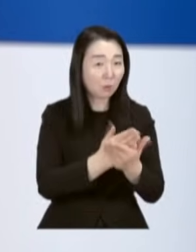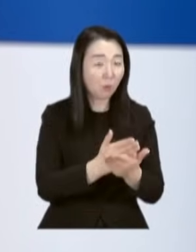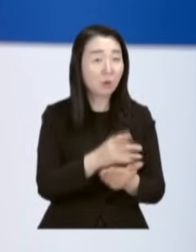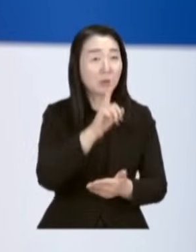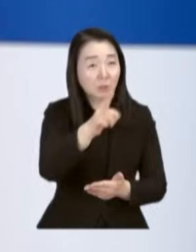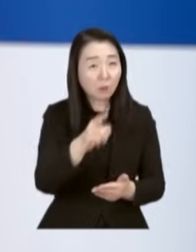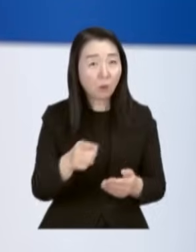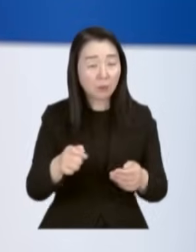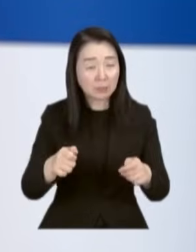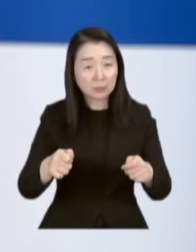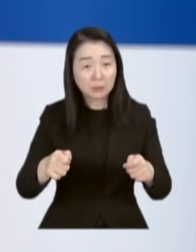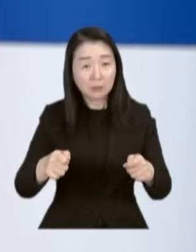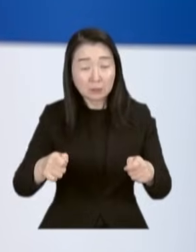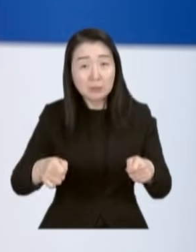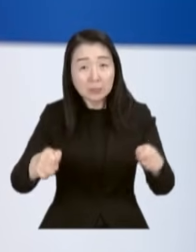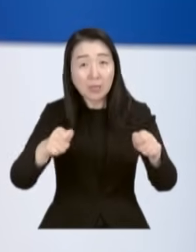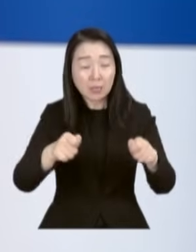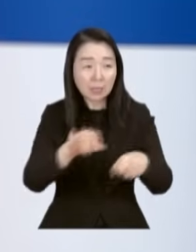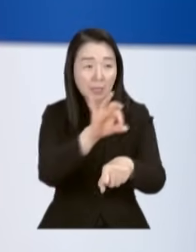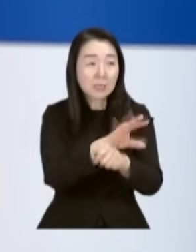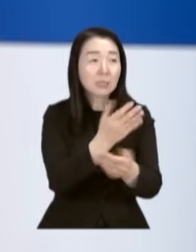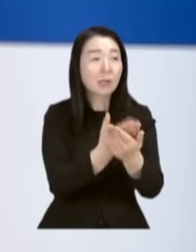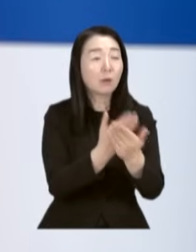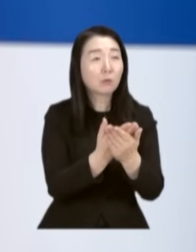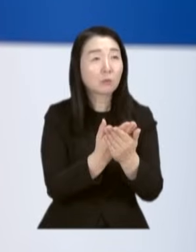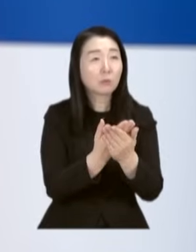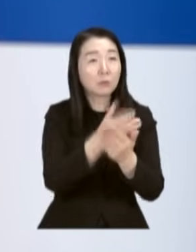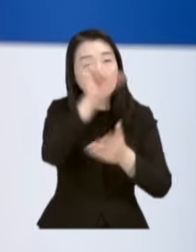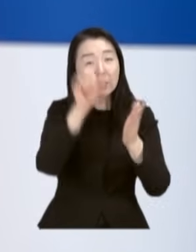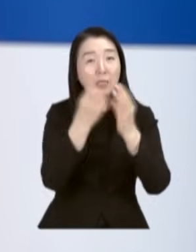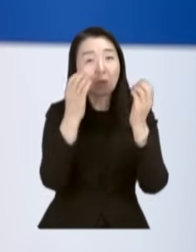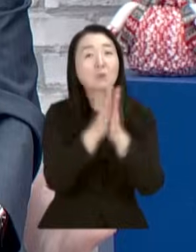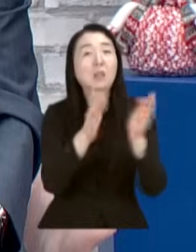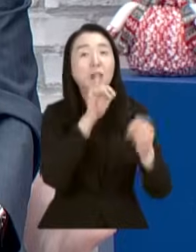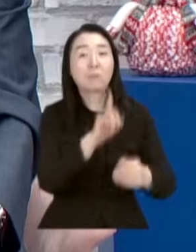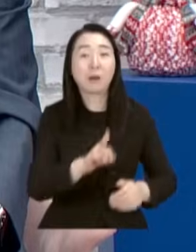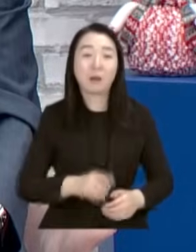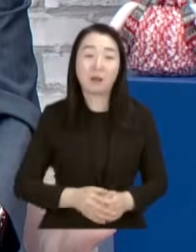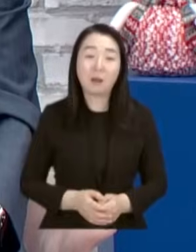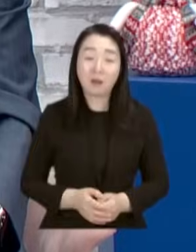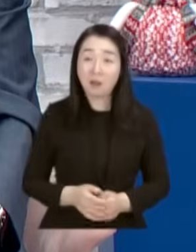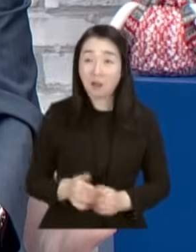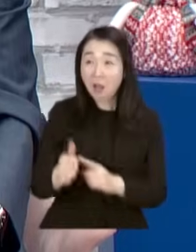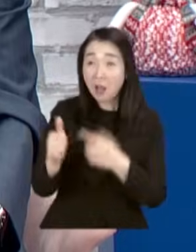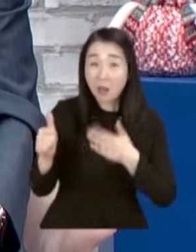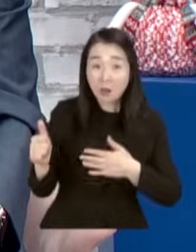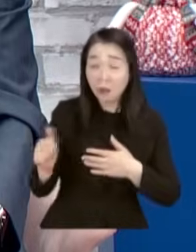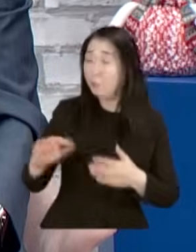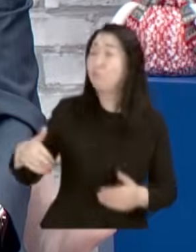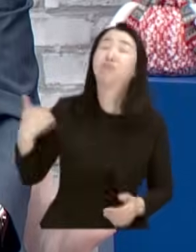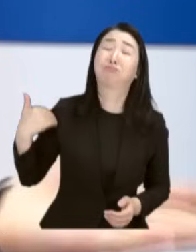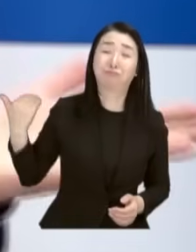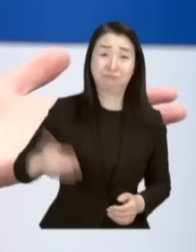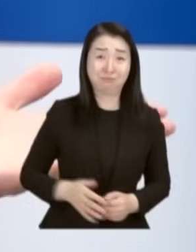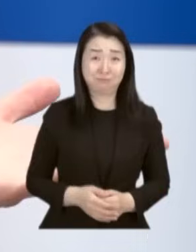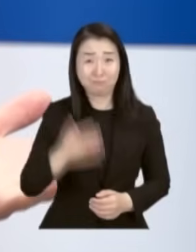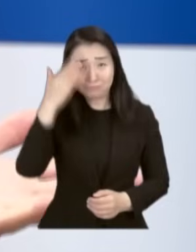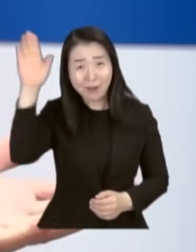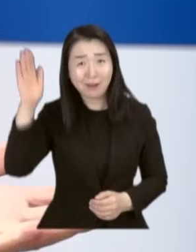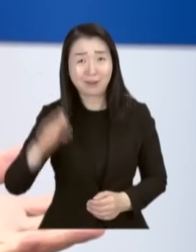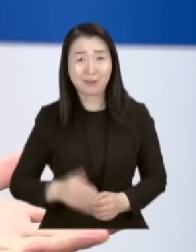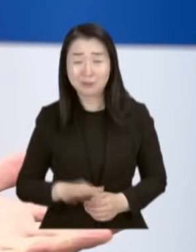말고 리어카 하나 사달라 그래서 인생 새로 시작해 임마. 그분이. 그분 아는 분이셨어요? 안